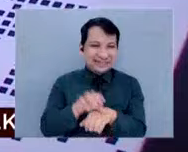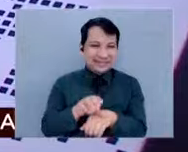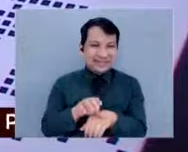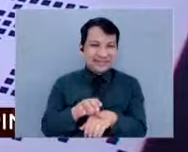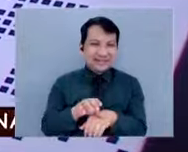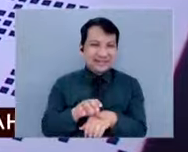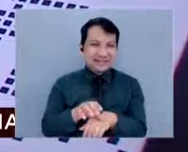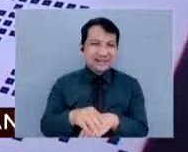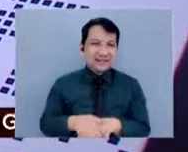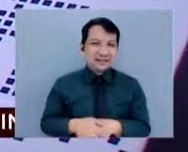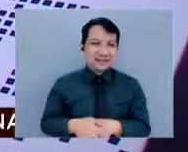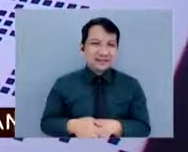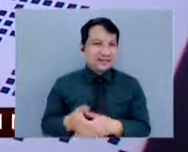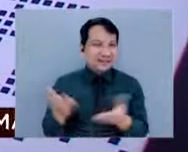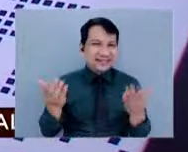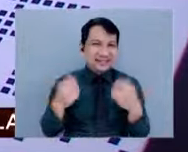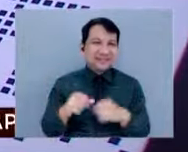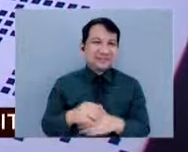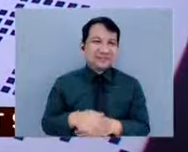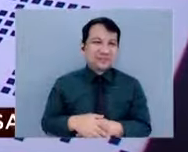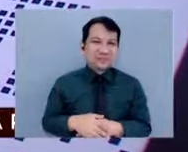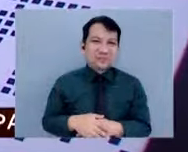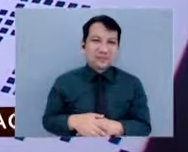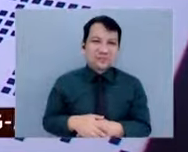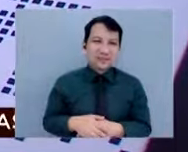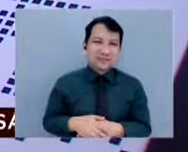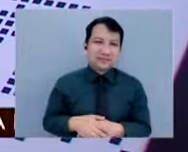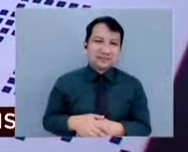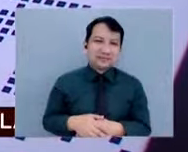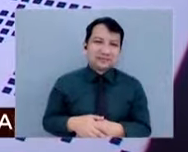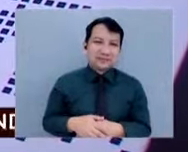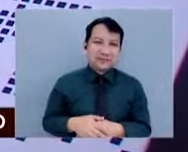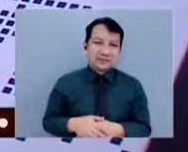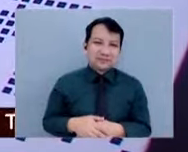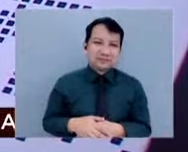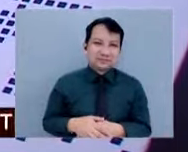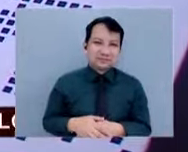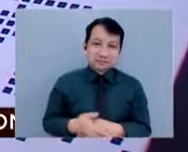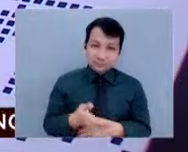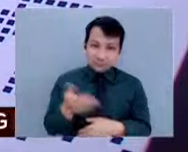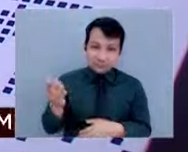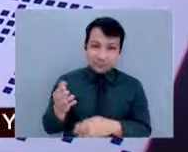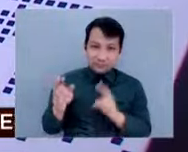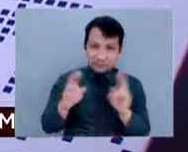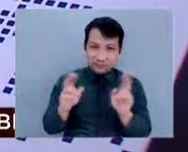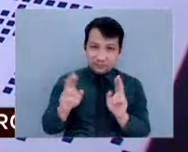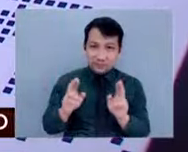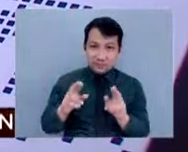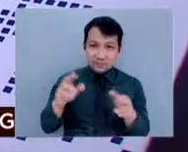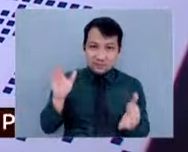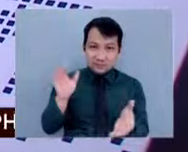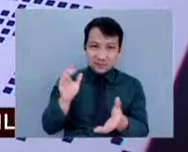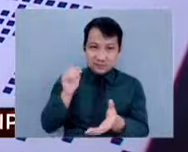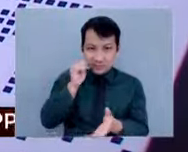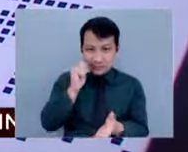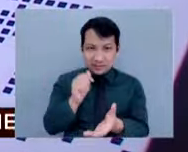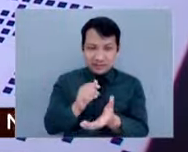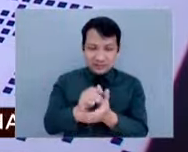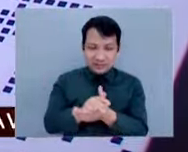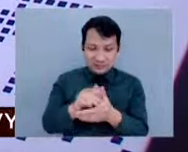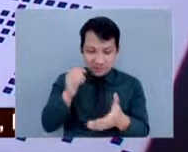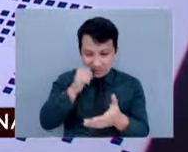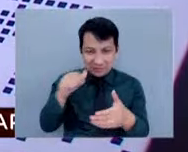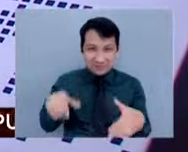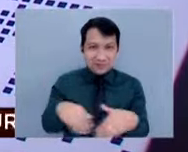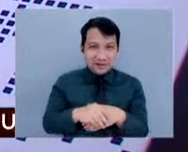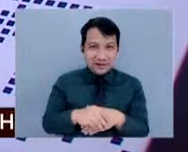wedding, but anyway. Multitasking si yes, yes. Buti nga handa si bride at groom, actually, diba? Bigla-bigla eh. Hindi ba nila